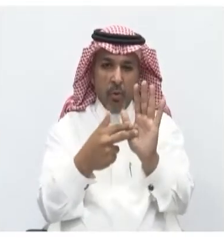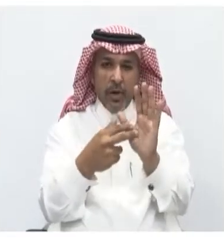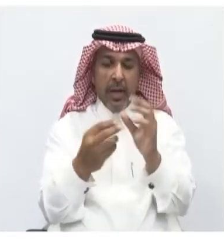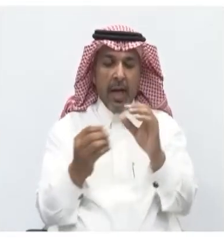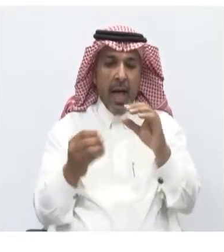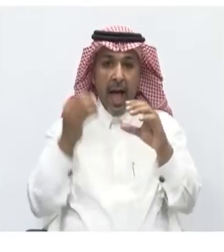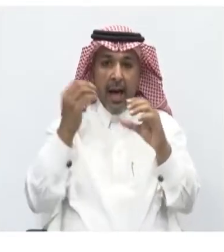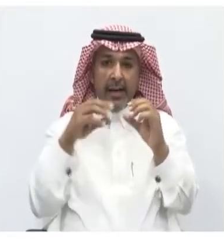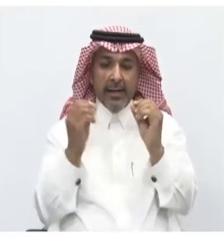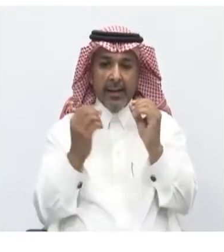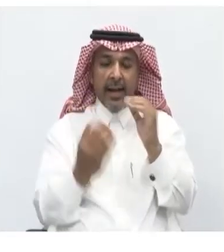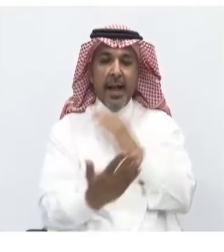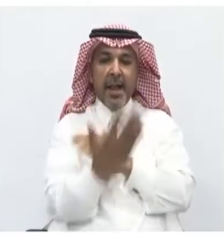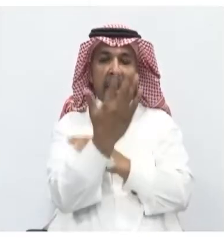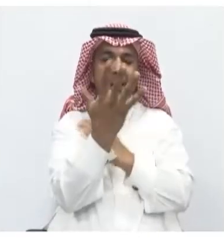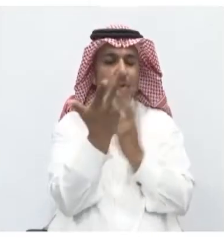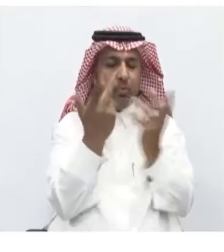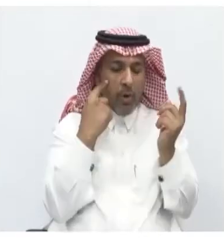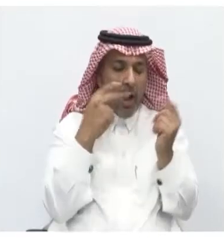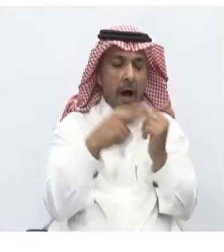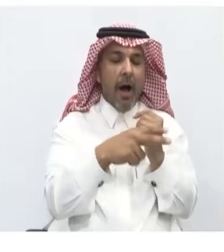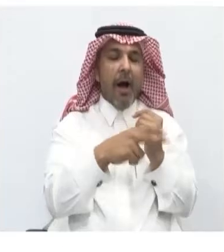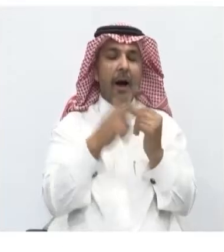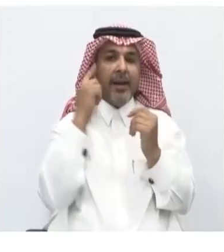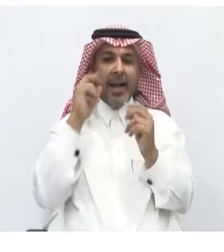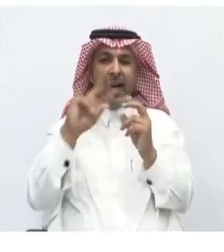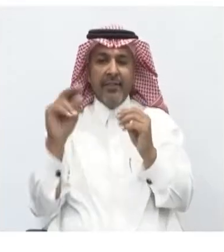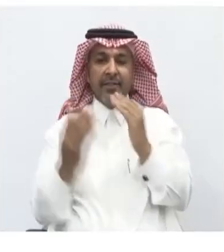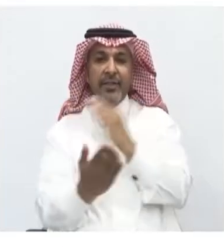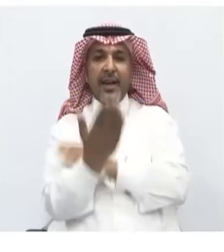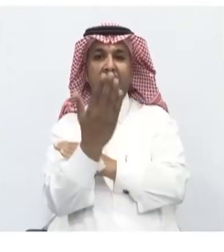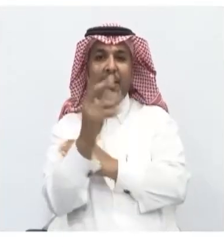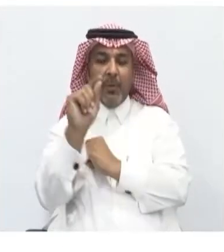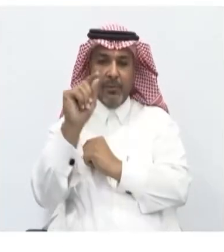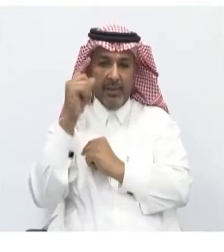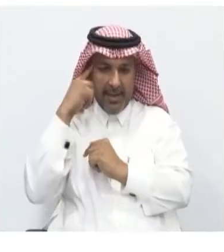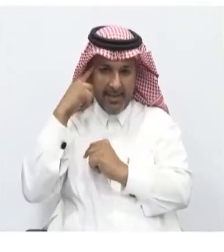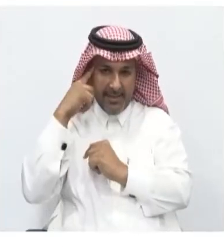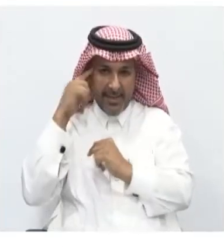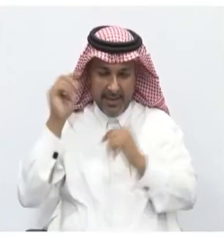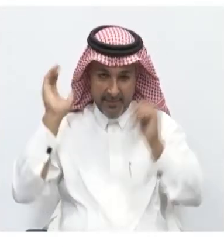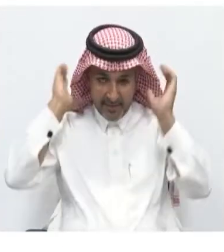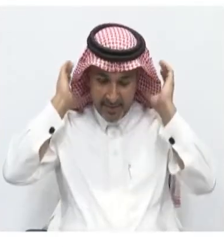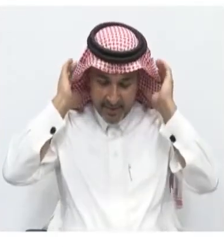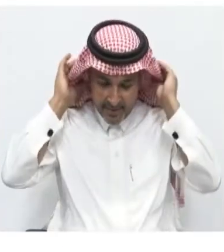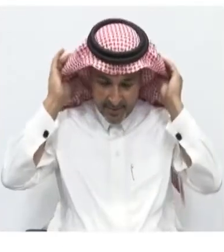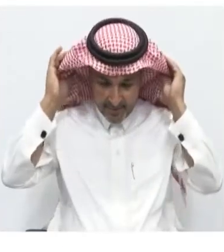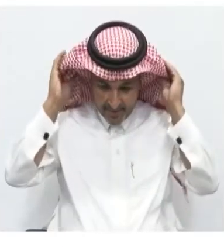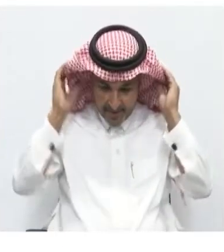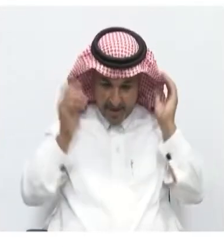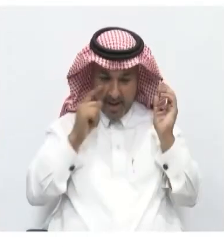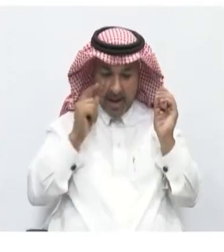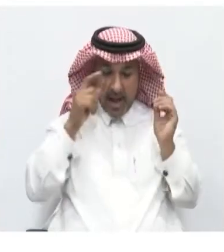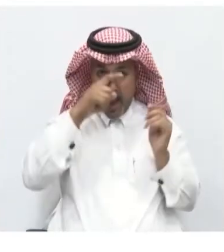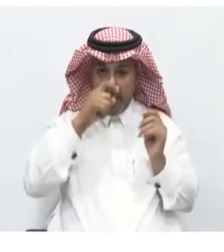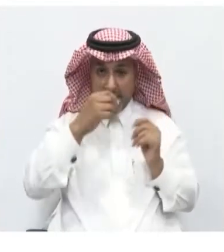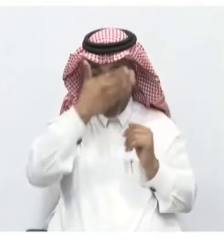بدايه التفاعل لذا فان مجموع كتل المواد المتفاعله تساوي